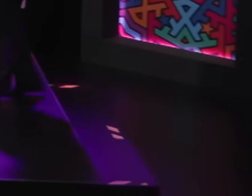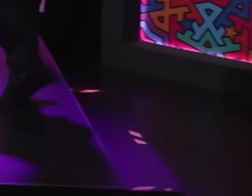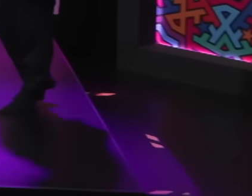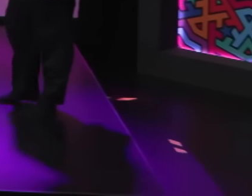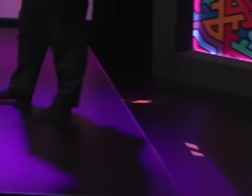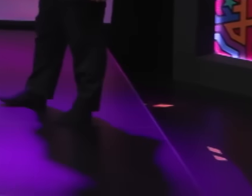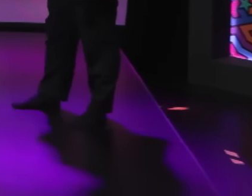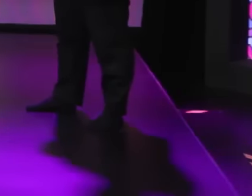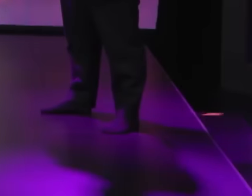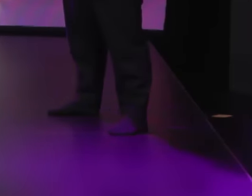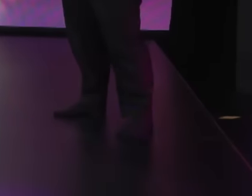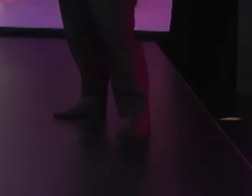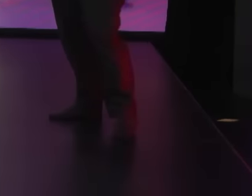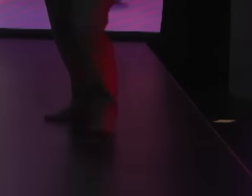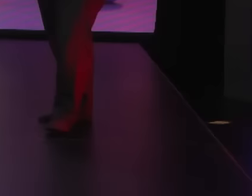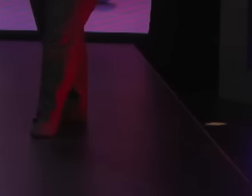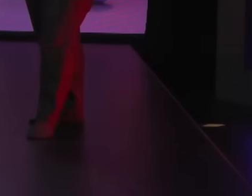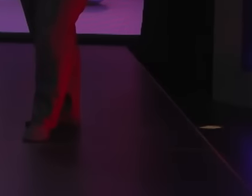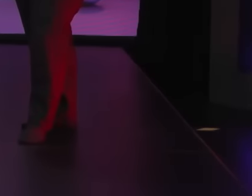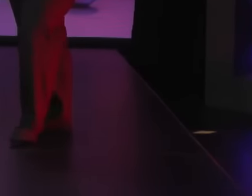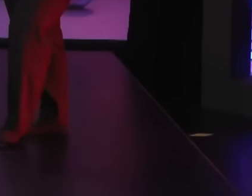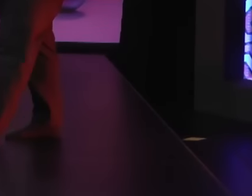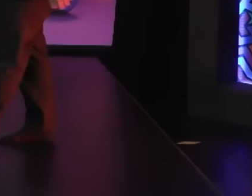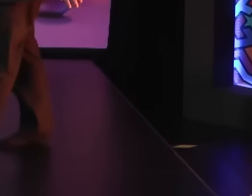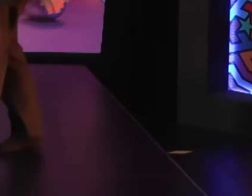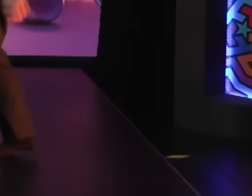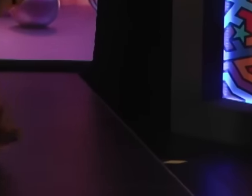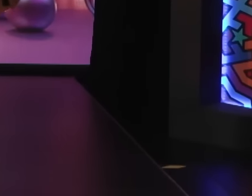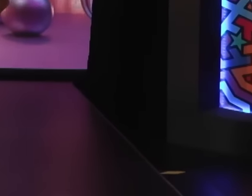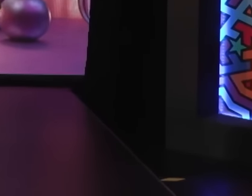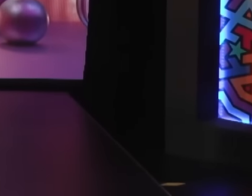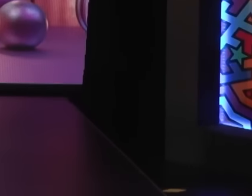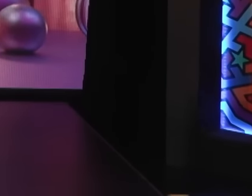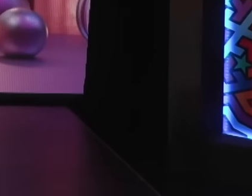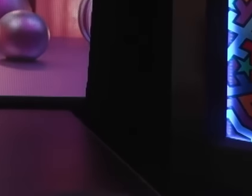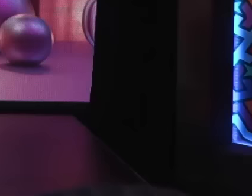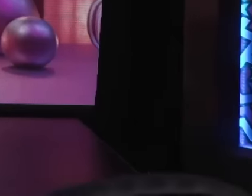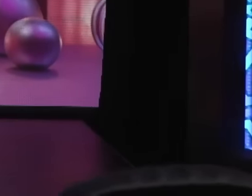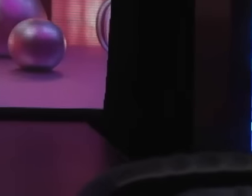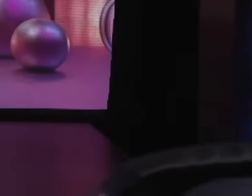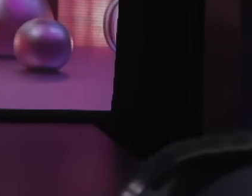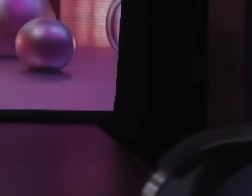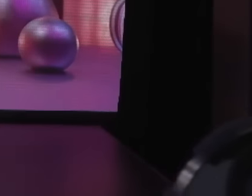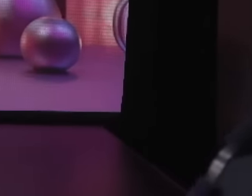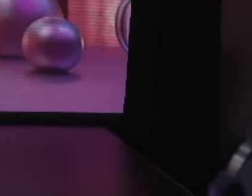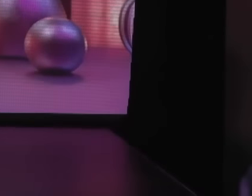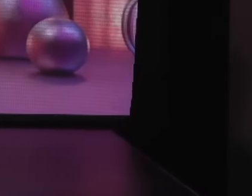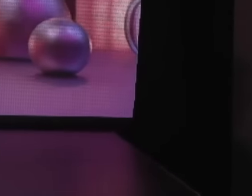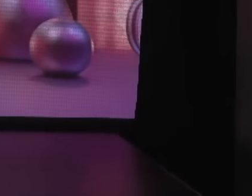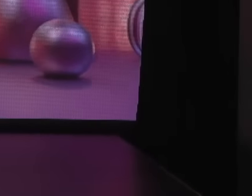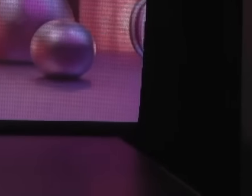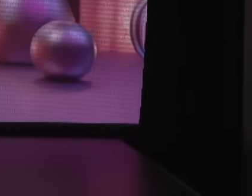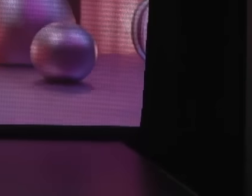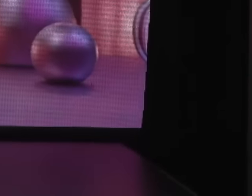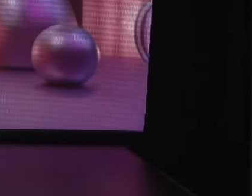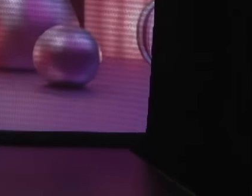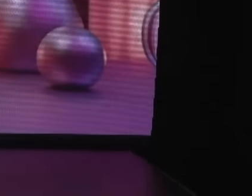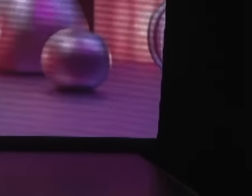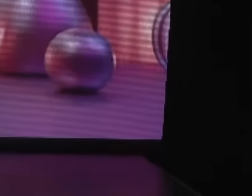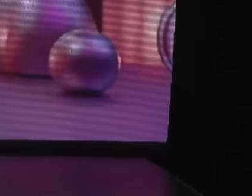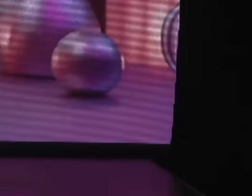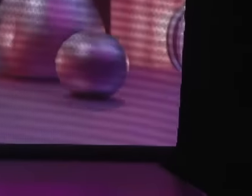Terpaling suci, bajet suci, ataupun terpaling syurga lah. Jangan jaga tepi kain orang